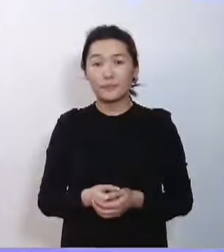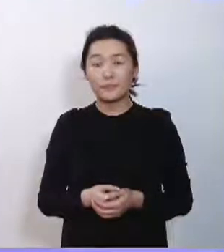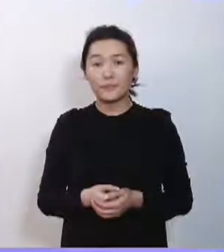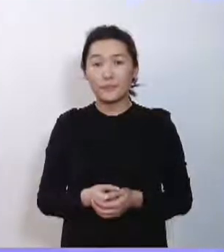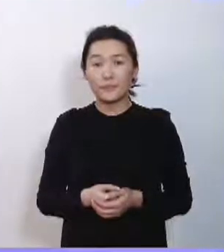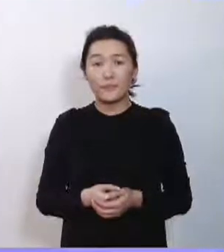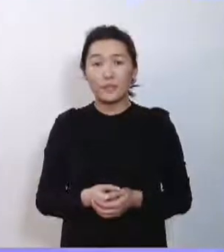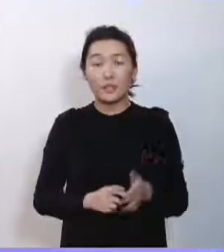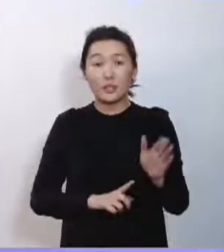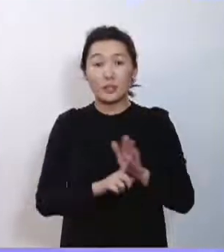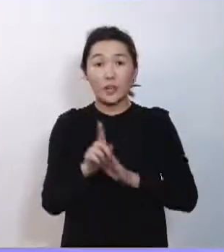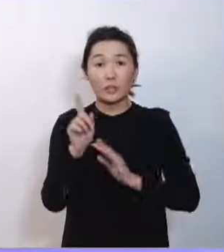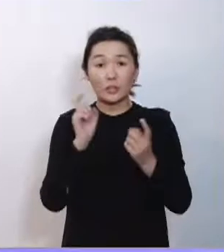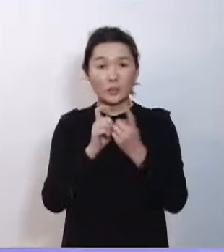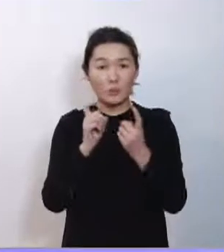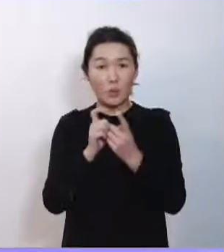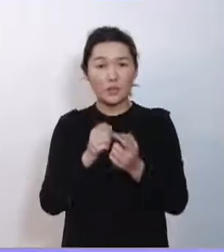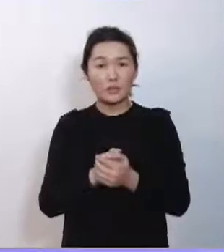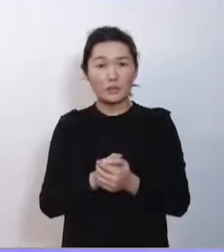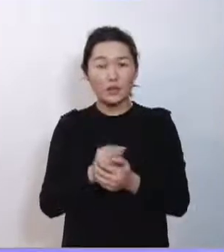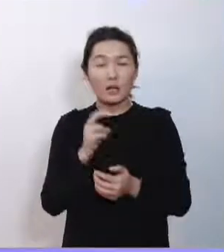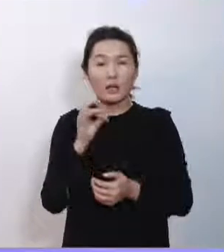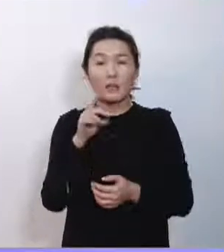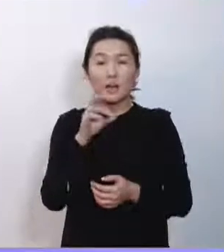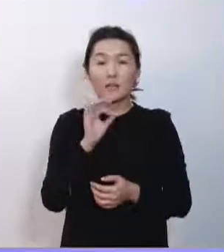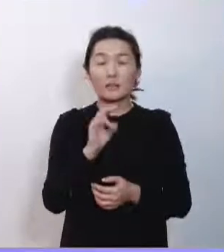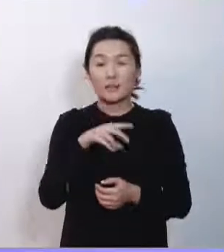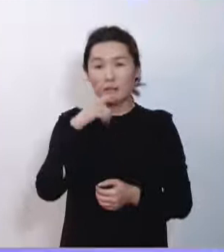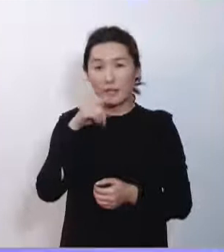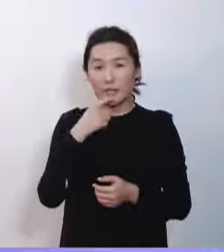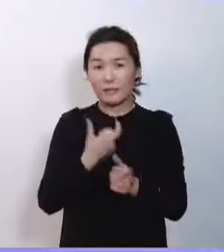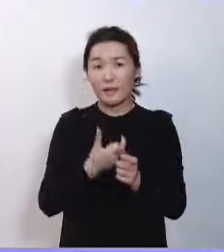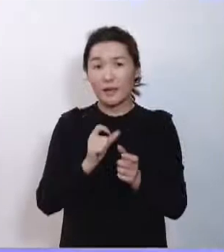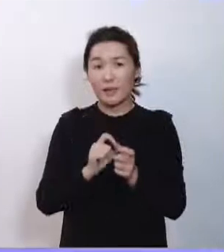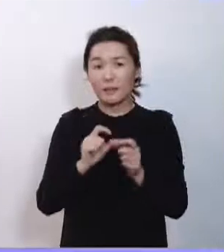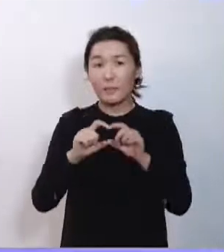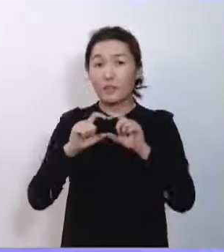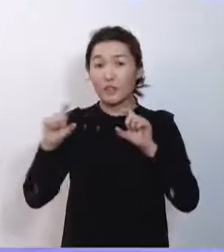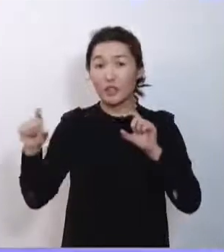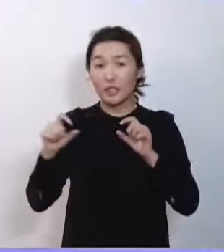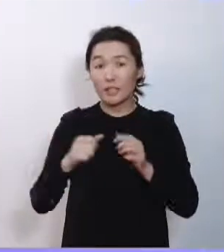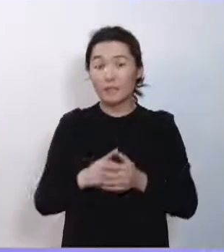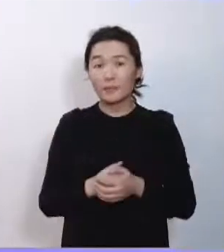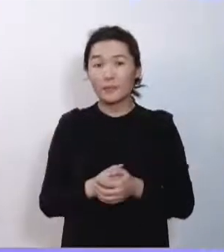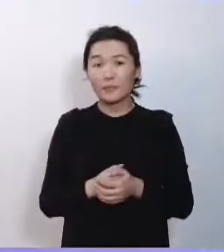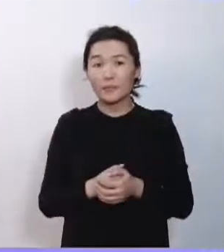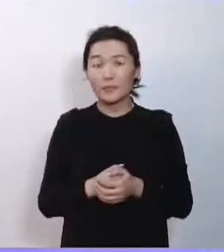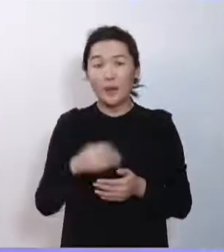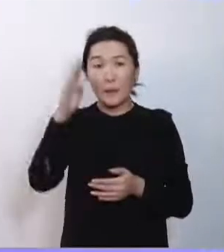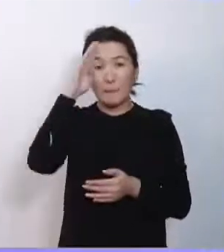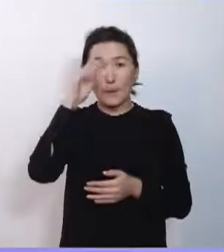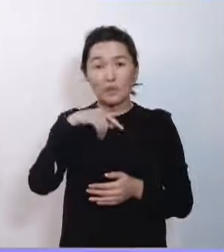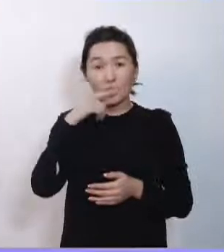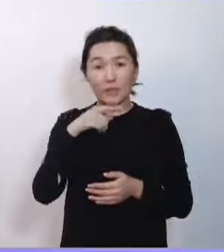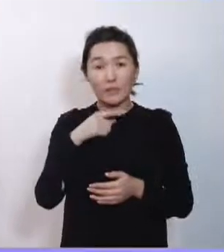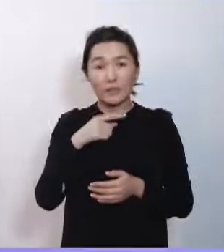и начали спорить. Карлсон говорит, что это предложение. Малыш